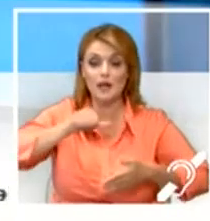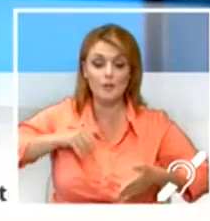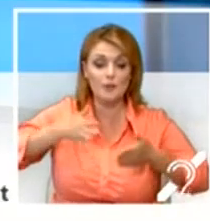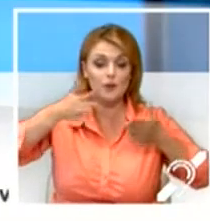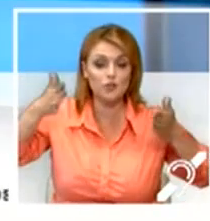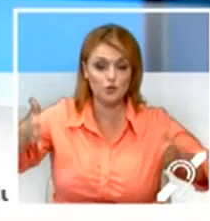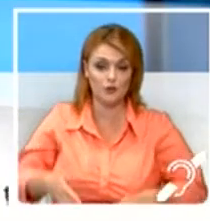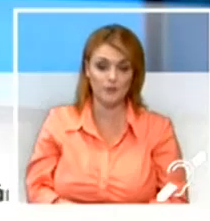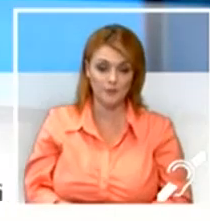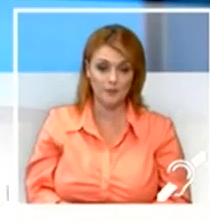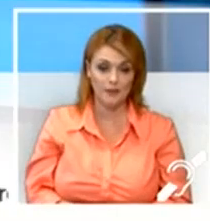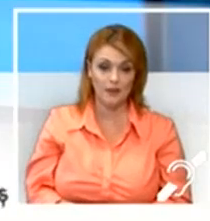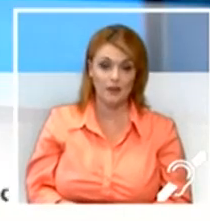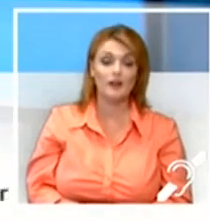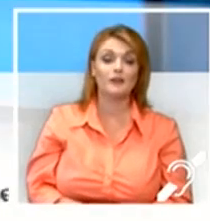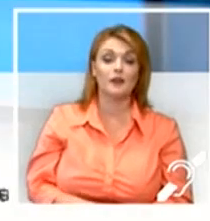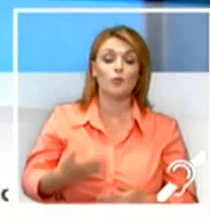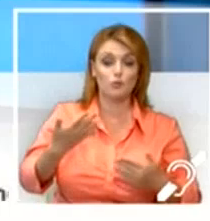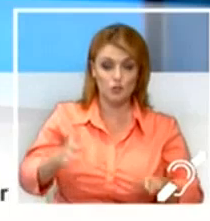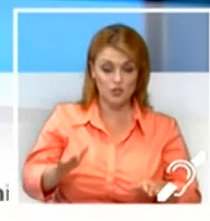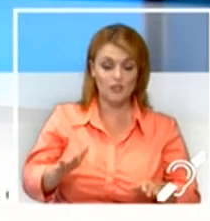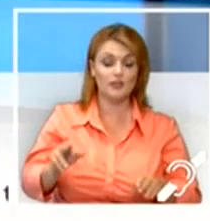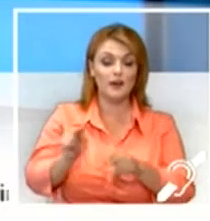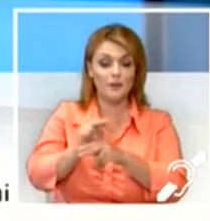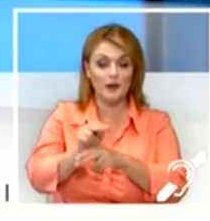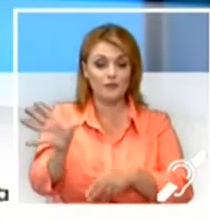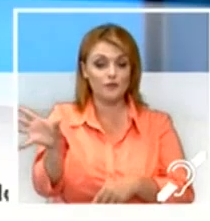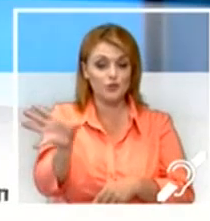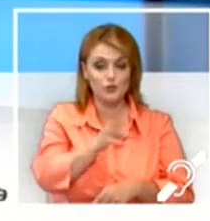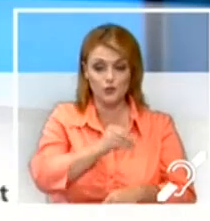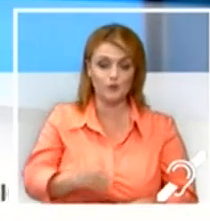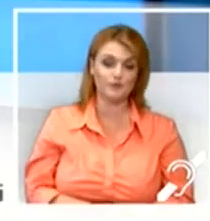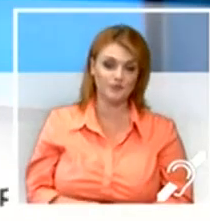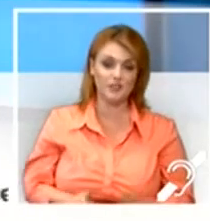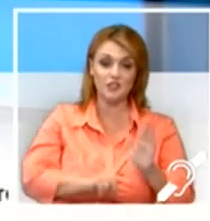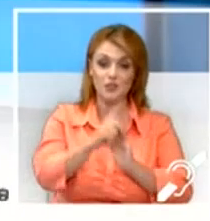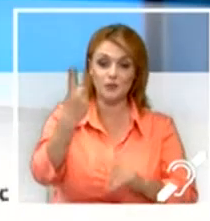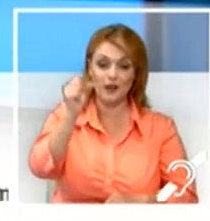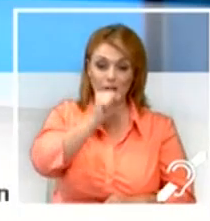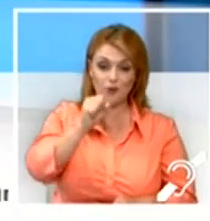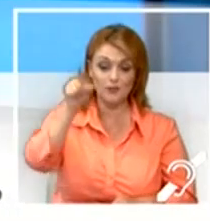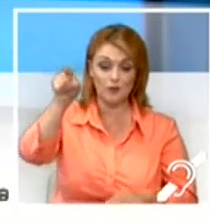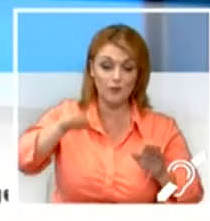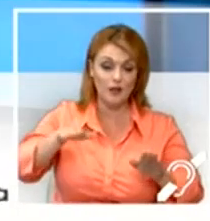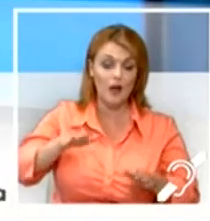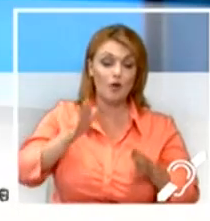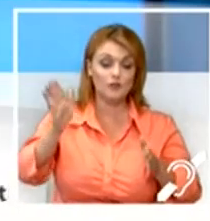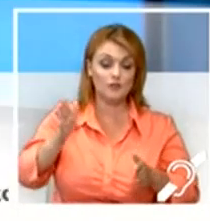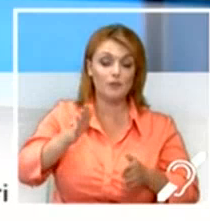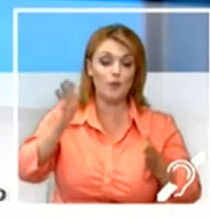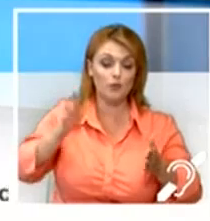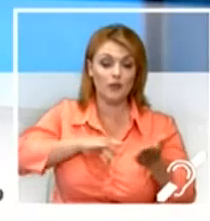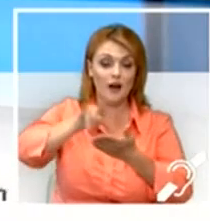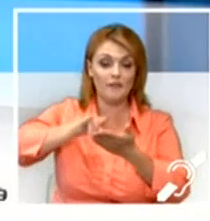din 2011, a fost reabilitată, iar de la începutul lunii august, de la Băneasa vor zbura mai multe companii aeriene.